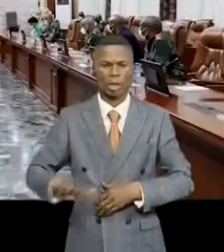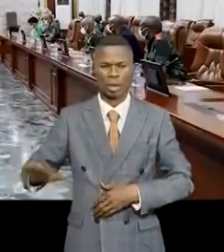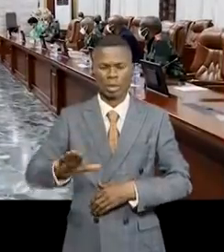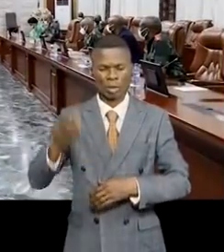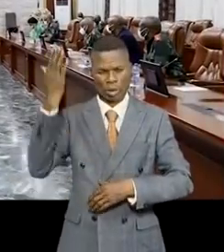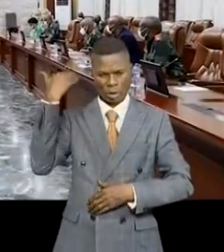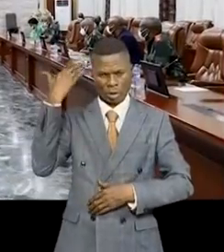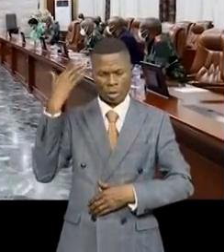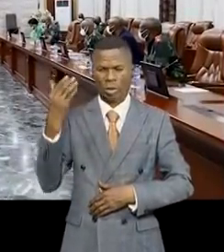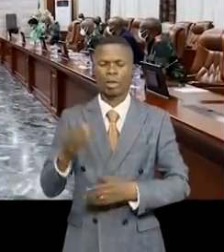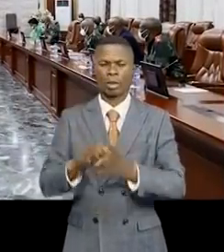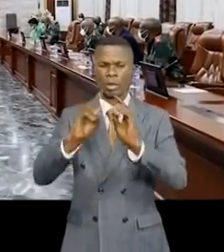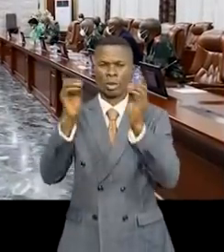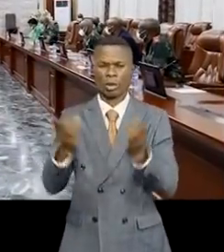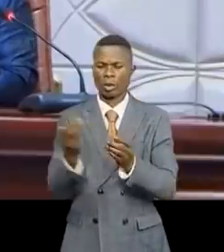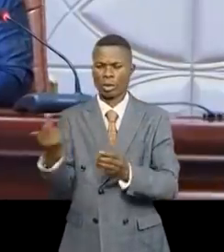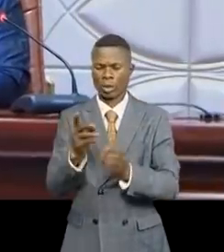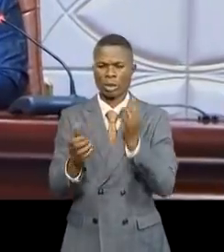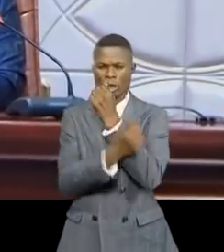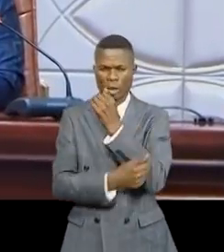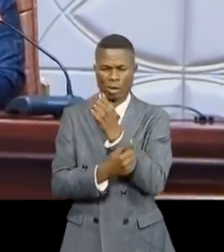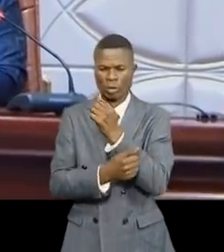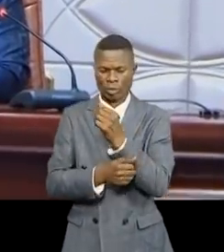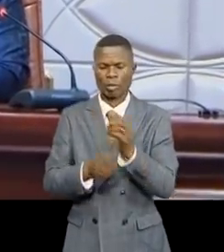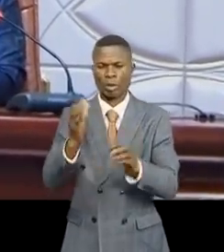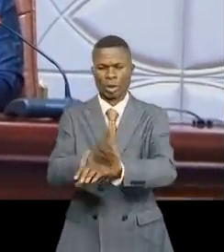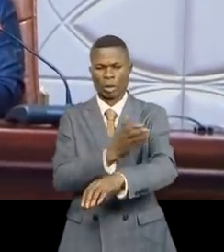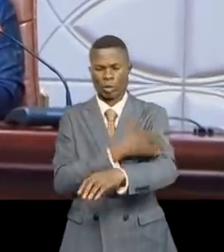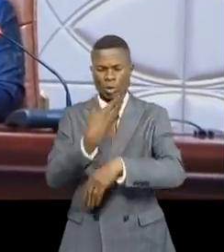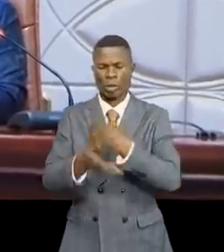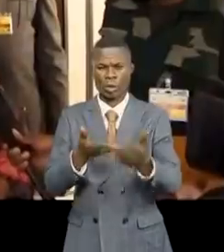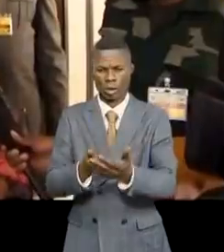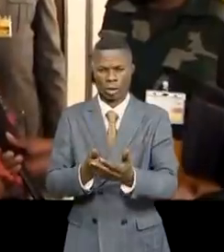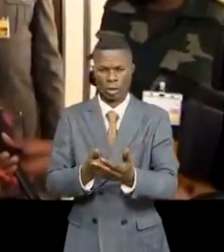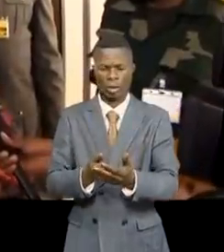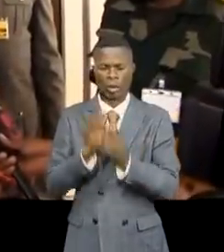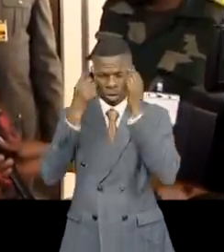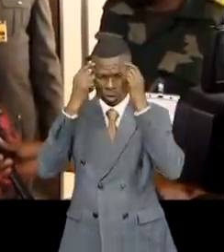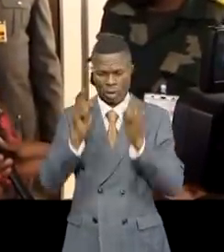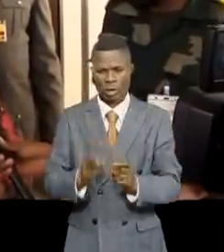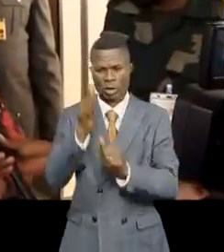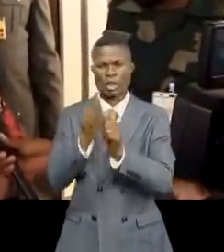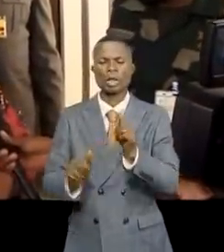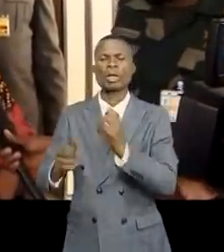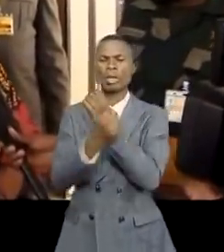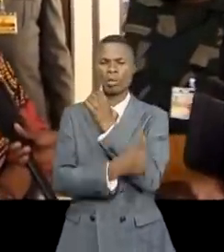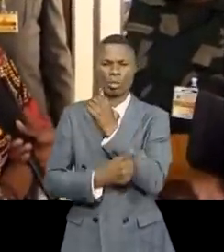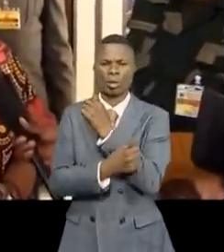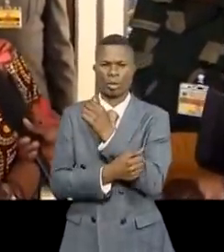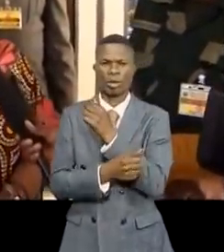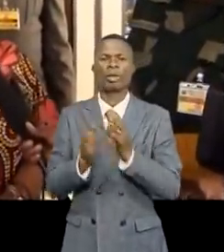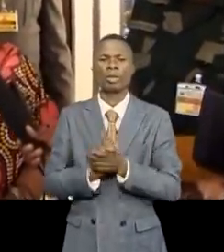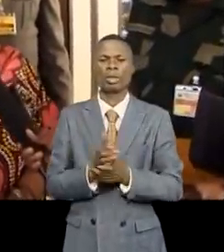récemment entre les délégués de ces deux pays qui consistait à évaluer le progrès réalisé selon les engagements de chaque parti. It was a very